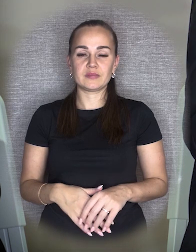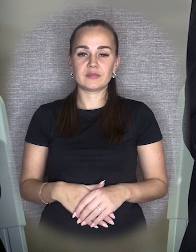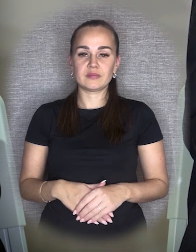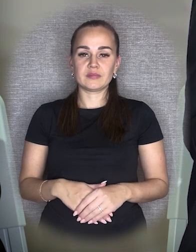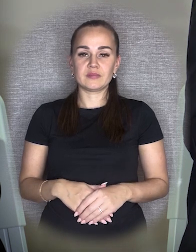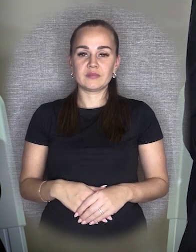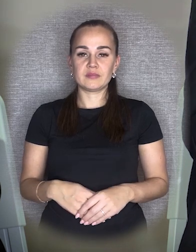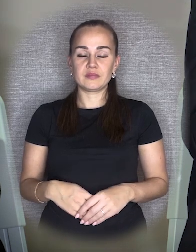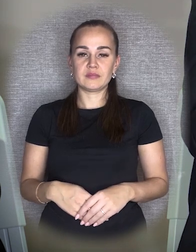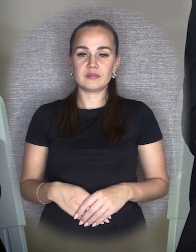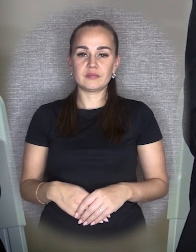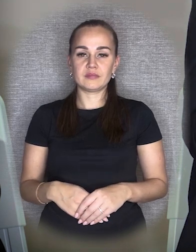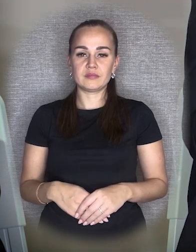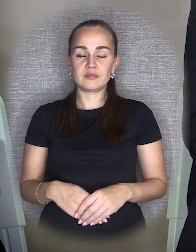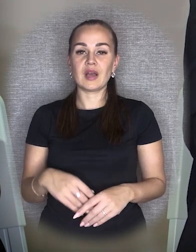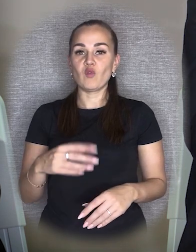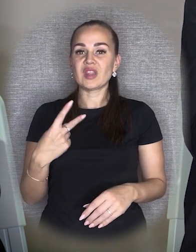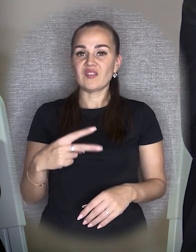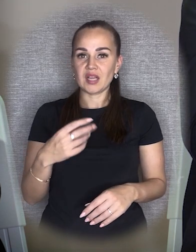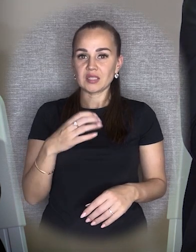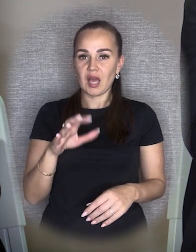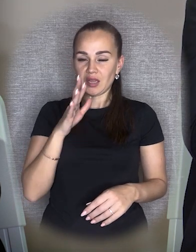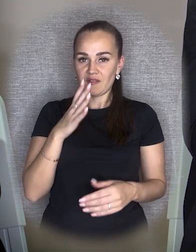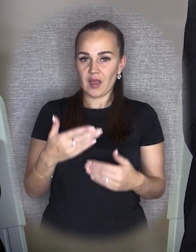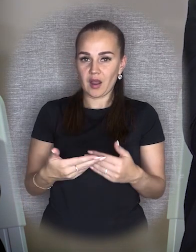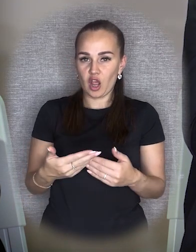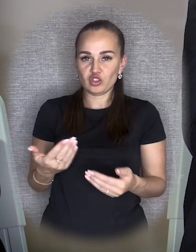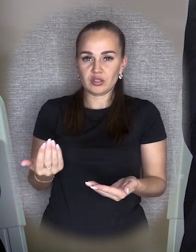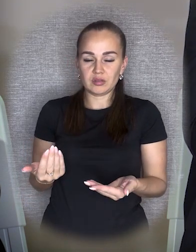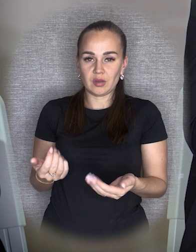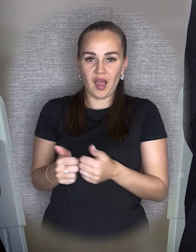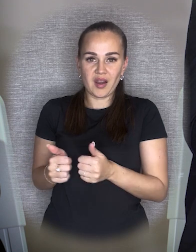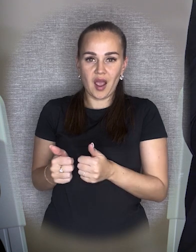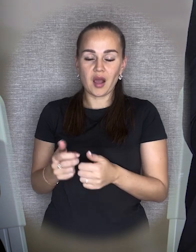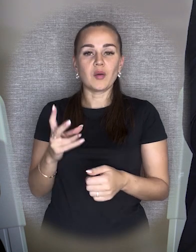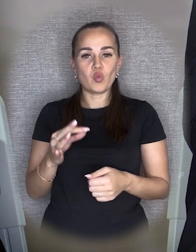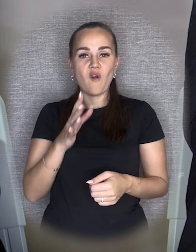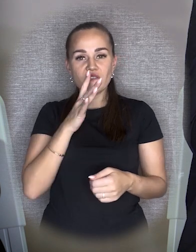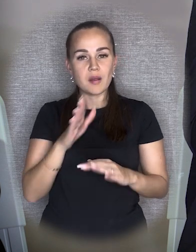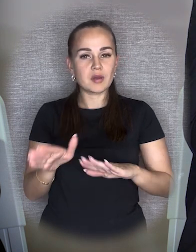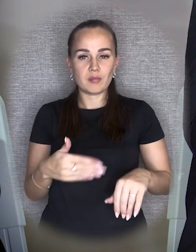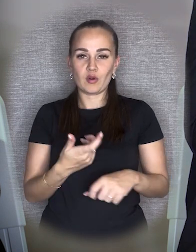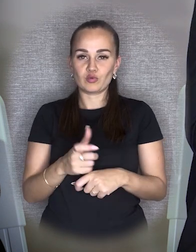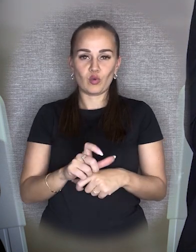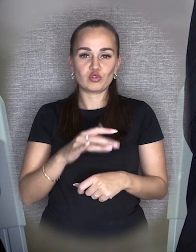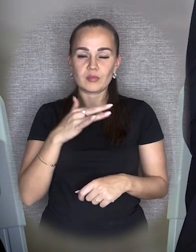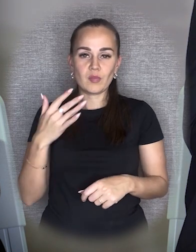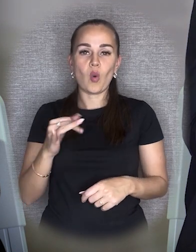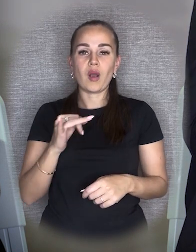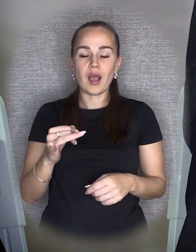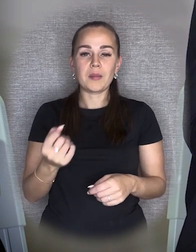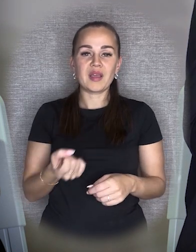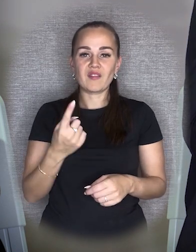век вроде бы недалеко, вроде бы рядом. А тем не менее, уже время прошло столько, что происходят